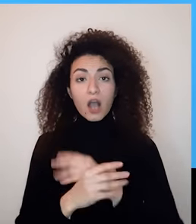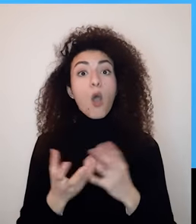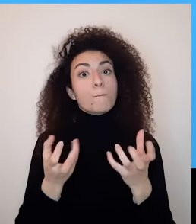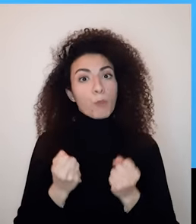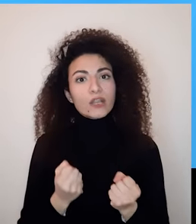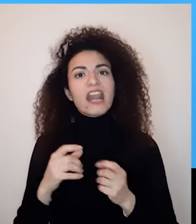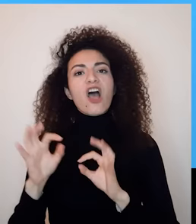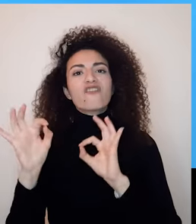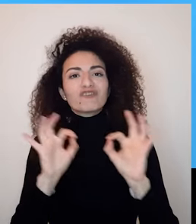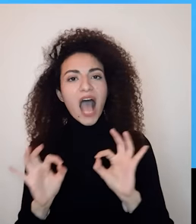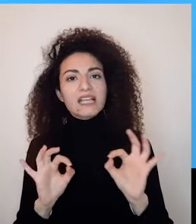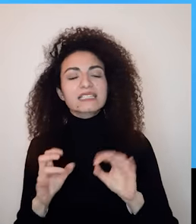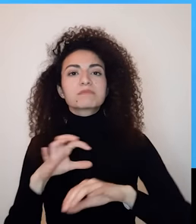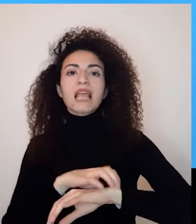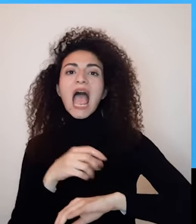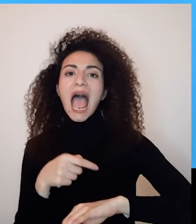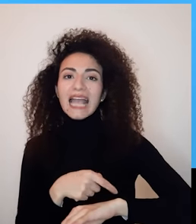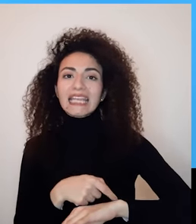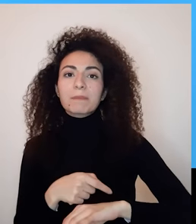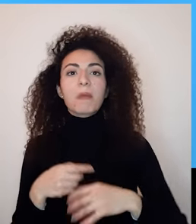الإعاقة أنه يتلقوا فحوصات عيادية